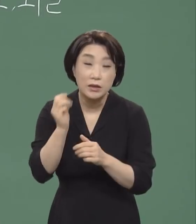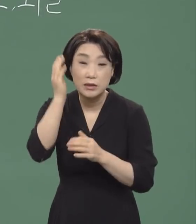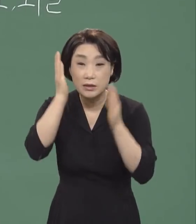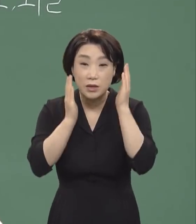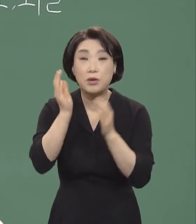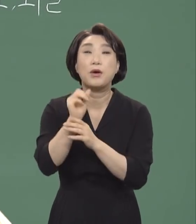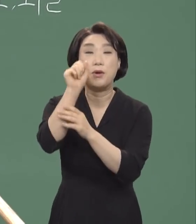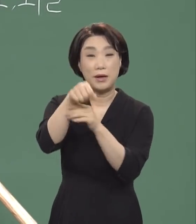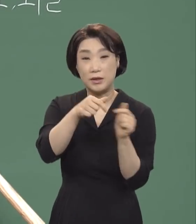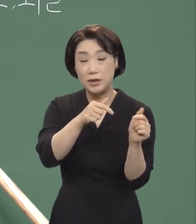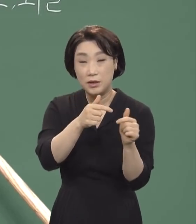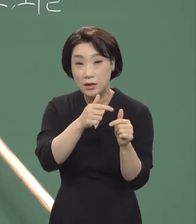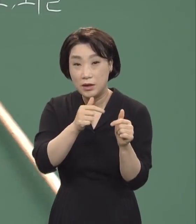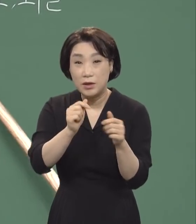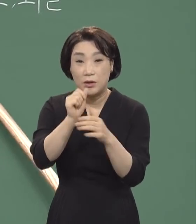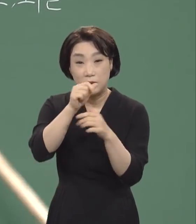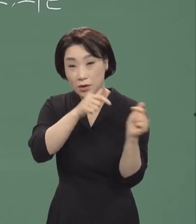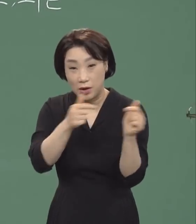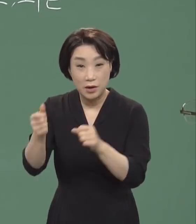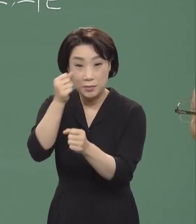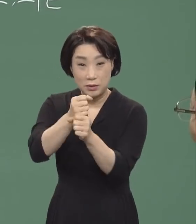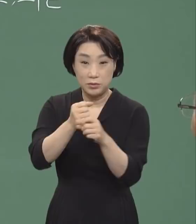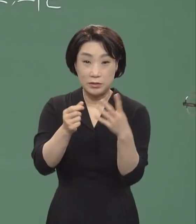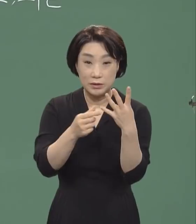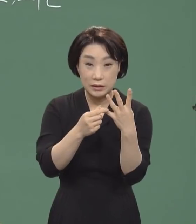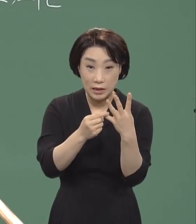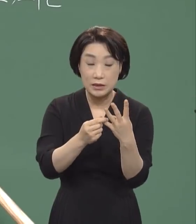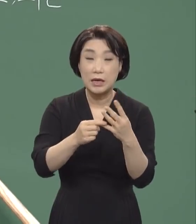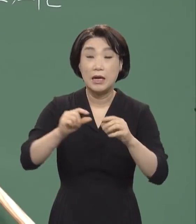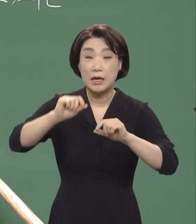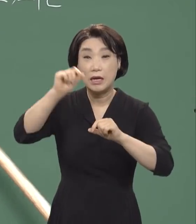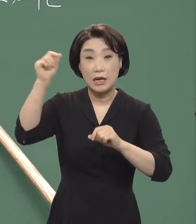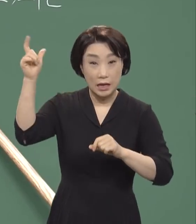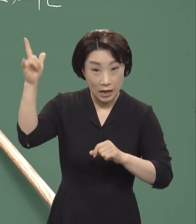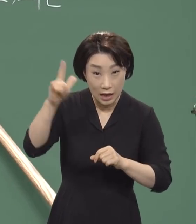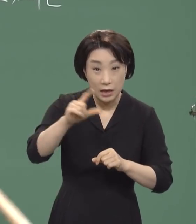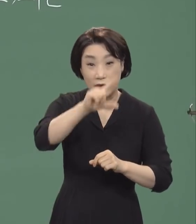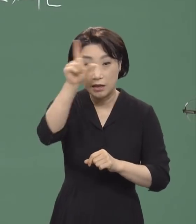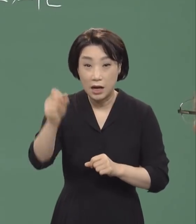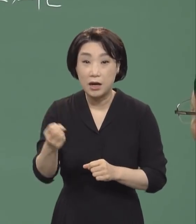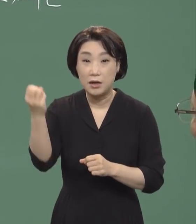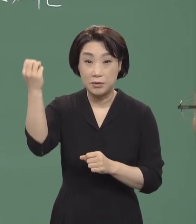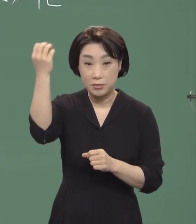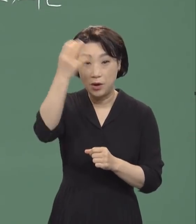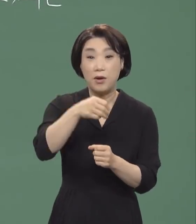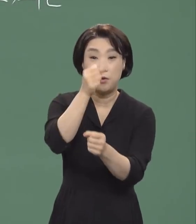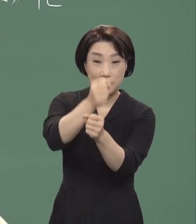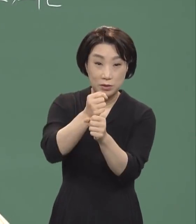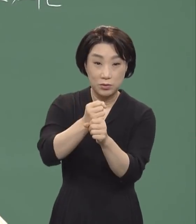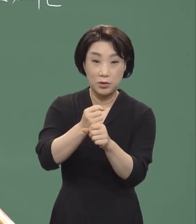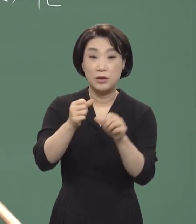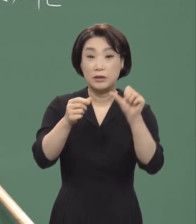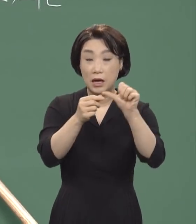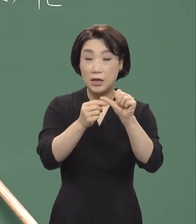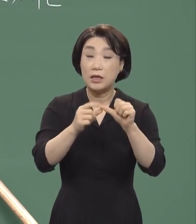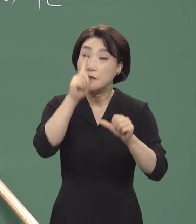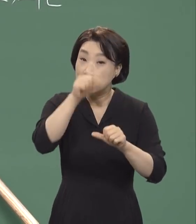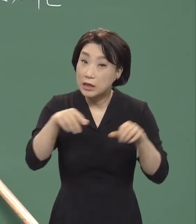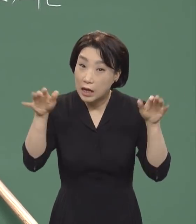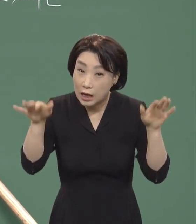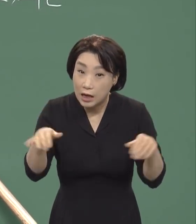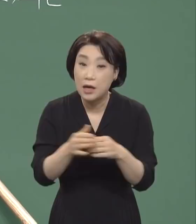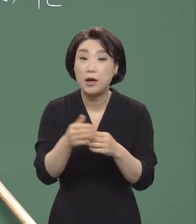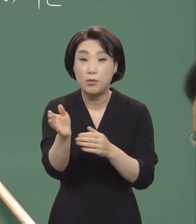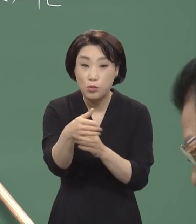만들고, 넷째 날 해달 별을 만들고, 다섯째 날 새와 물고기를 만들고, 여섯째 날 동물과 사람.